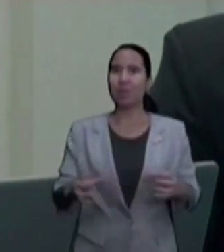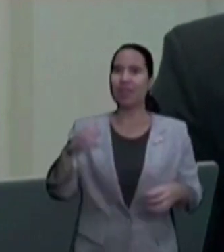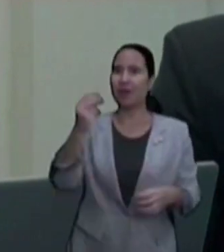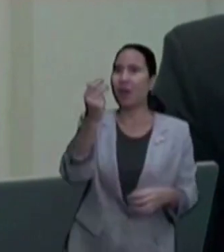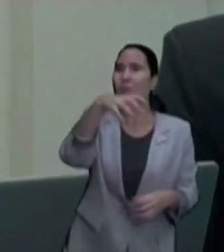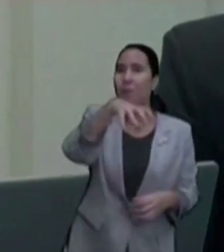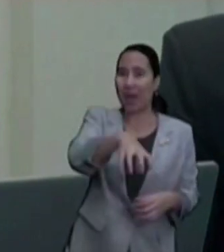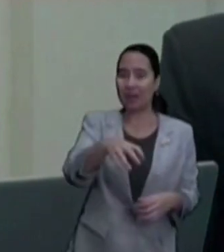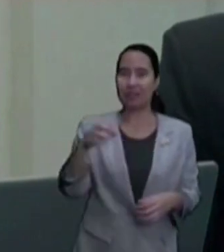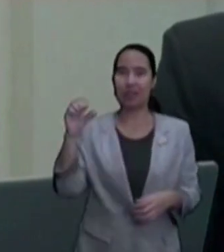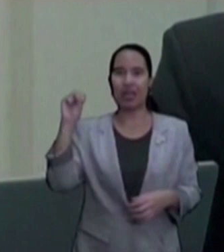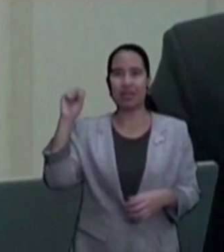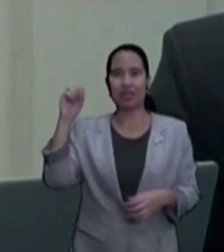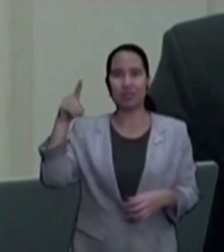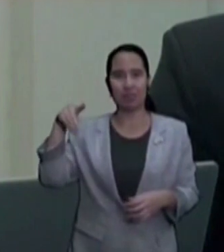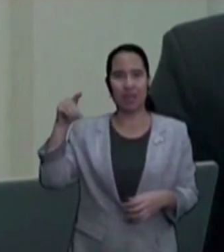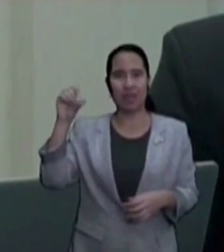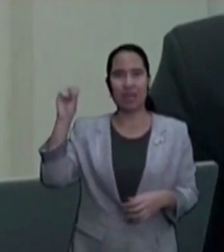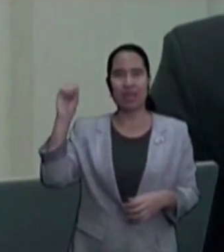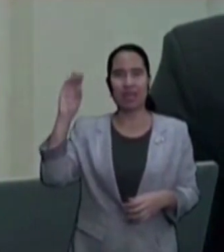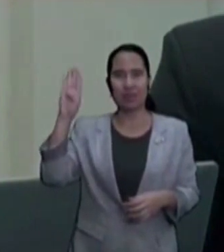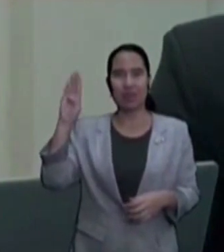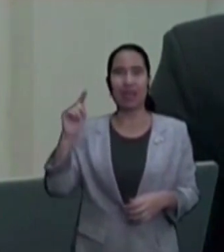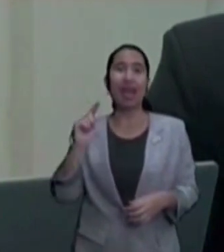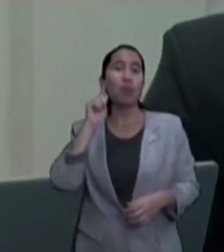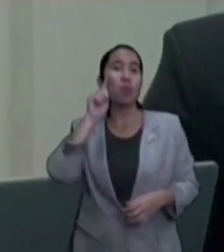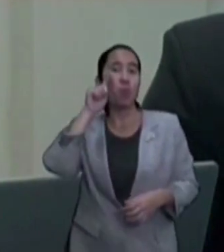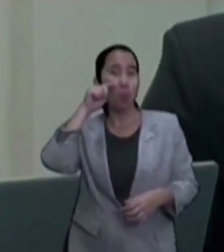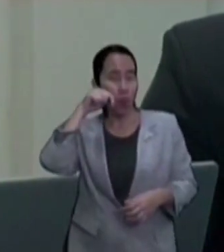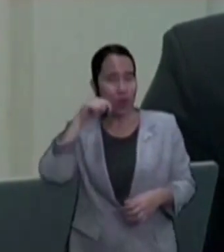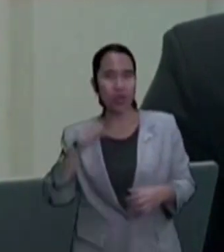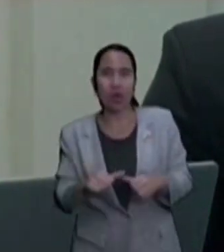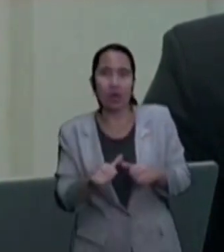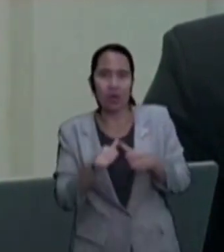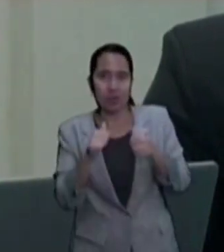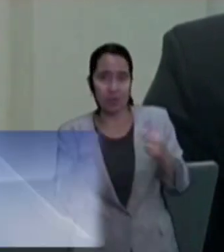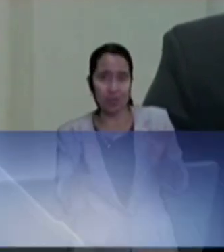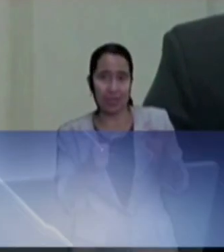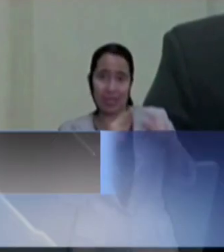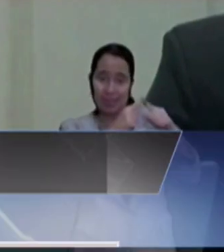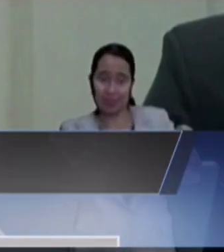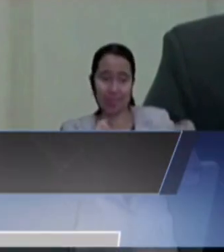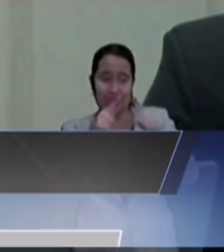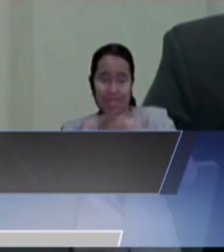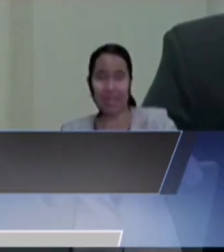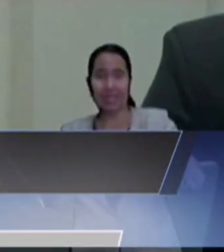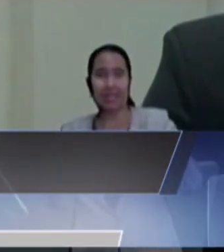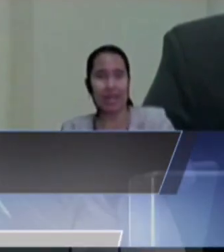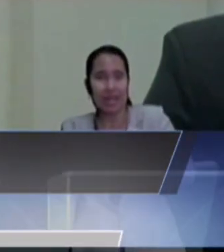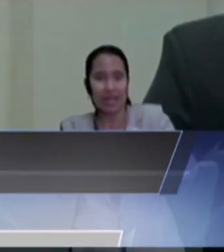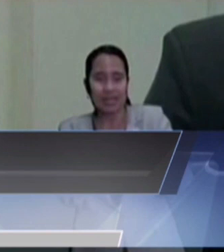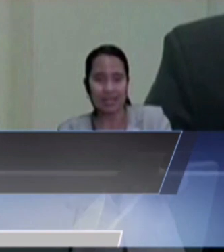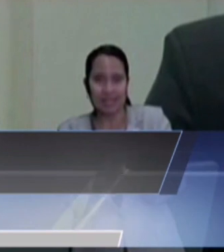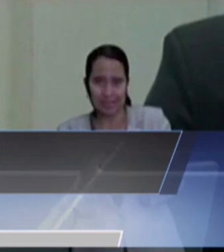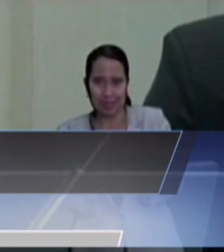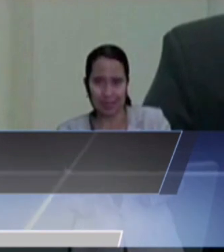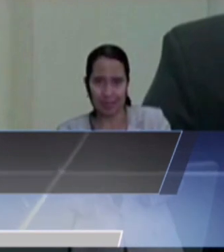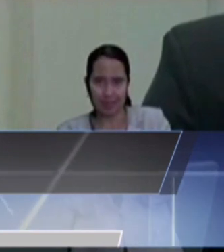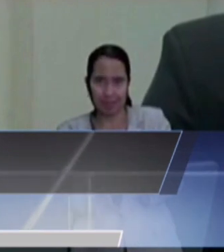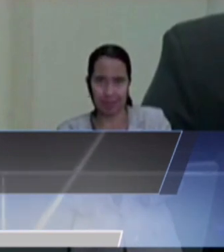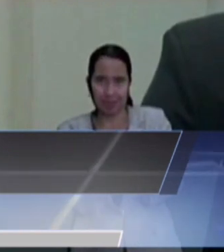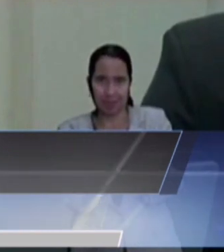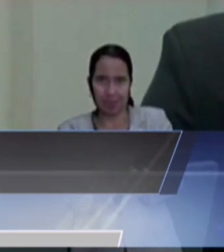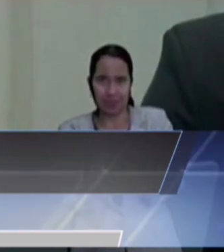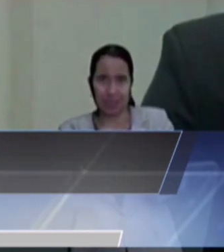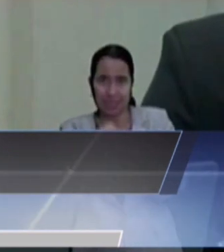contact gemaakt. En de overmakingen rollen al vanaf morgen. Dat de verschillende huishoudens behorende alvast tot het